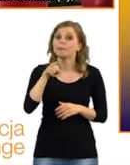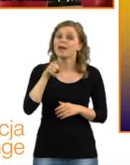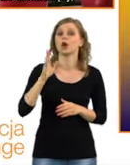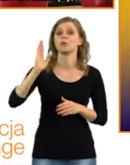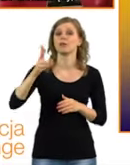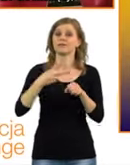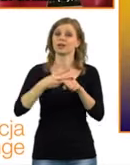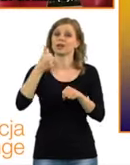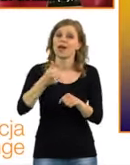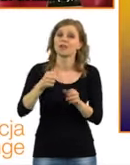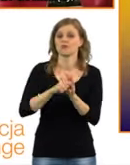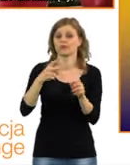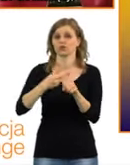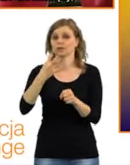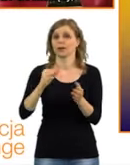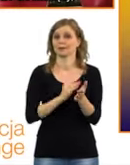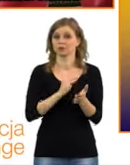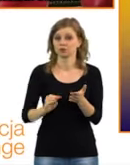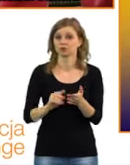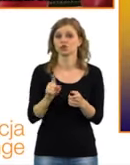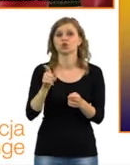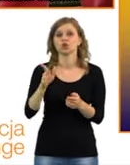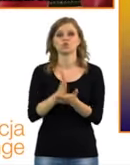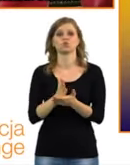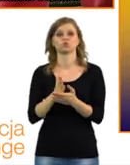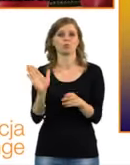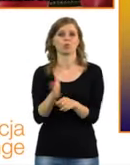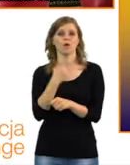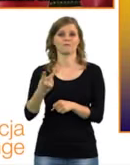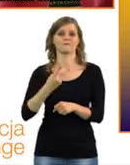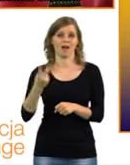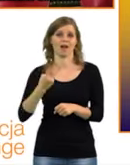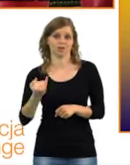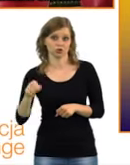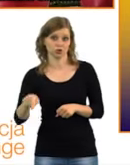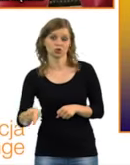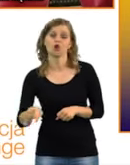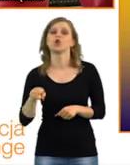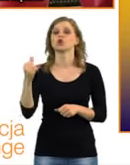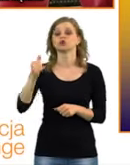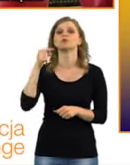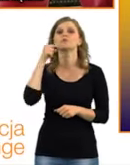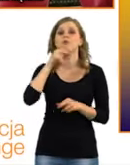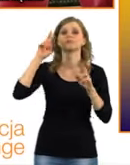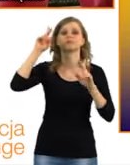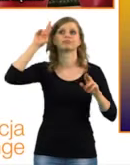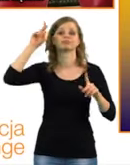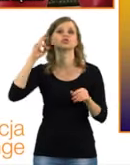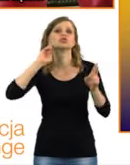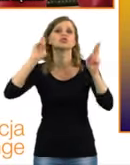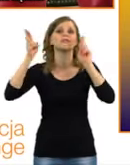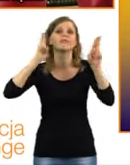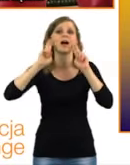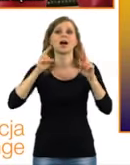Dopiero w wieku 21-24 miesięcy, czyli kiedy ma skończone 2 latka, dziecko lokalizuje